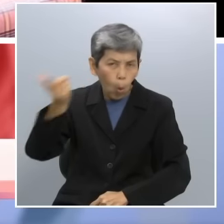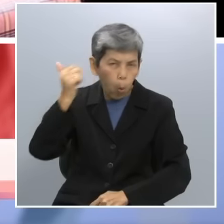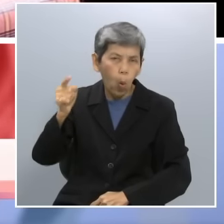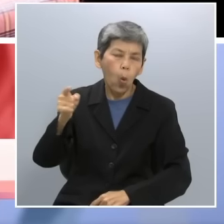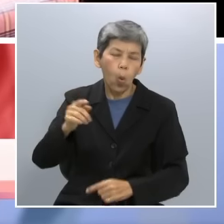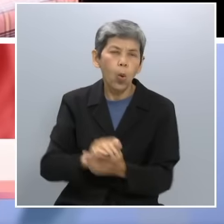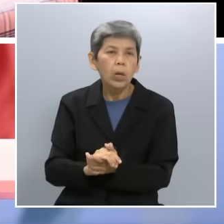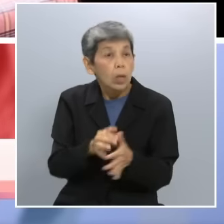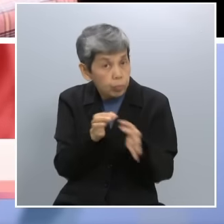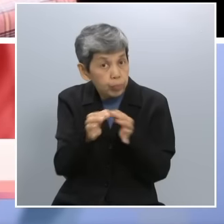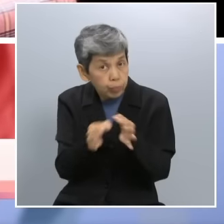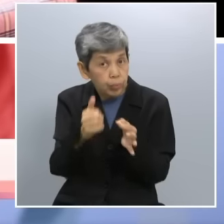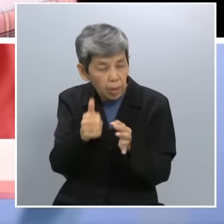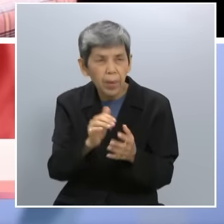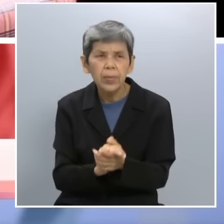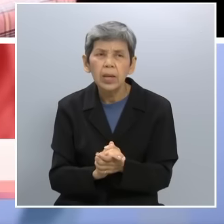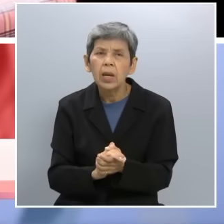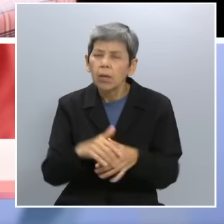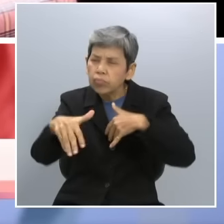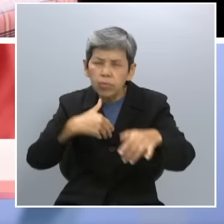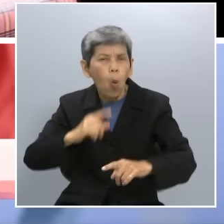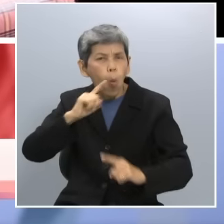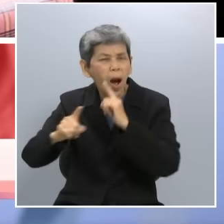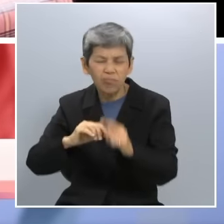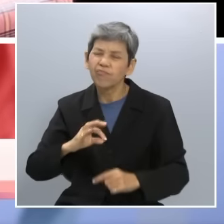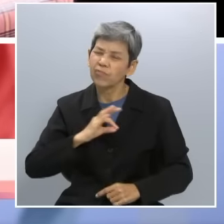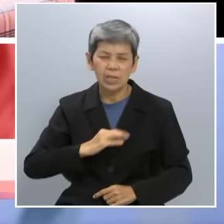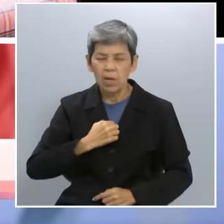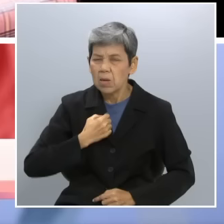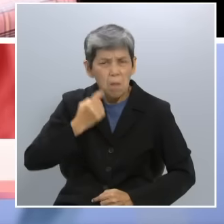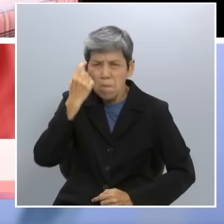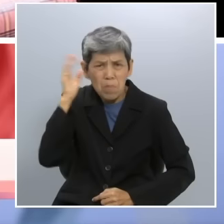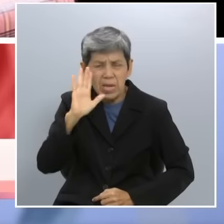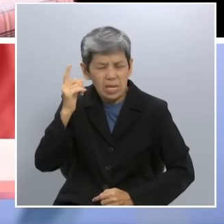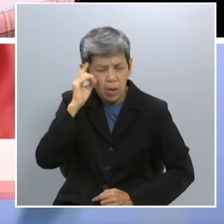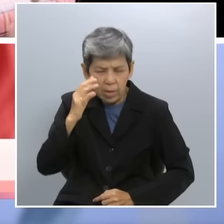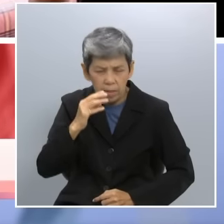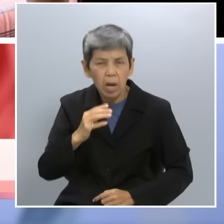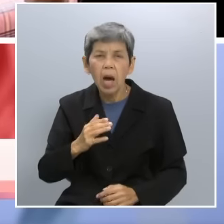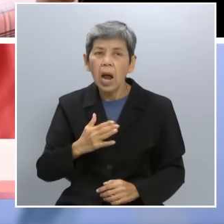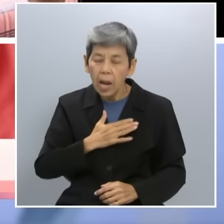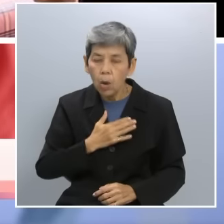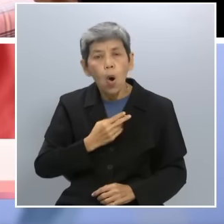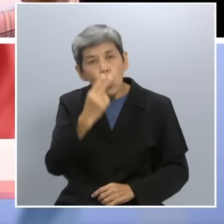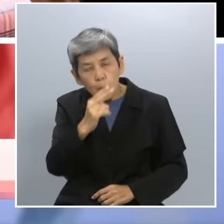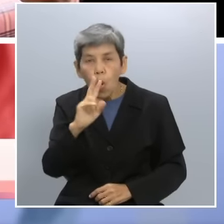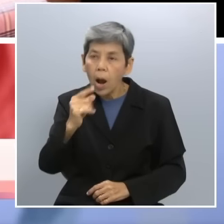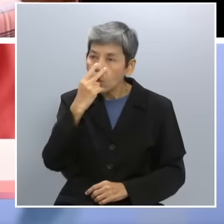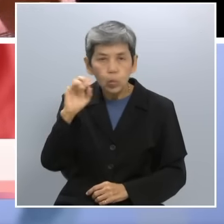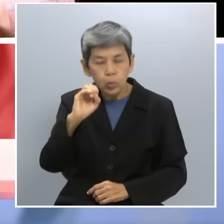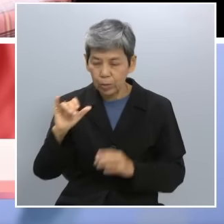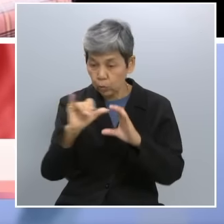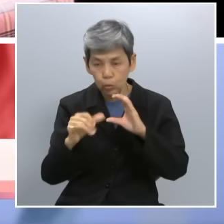อยากให้เราชี้แจงตรงนี้นิดนึงที่ว่ากระแสสังคมแมาจริงๆหนูไม่ได้ตั้งใจเห็นคอมเมนต์คือจะเข้าไปตรวจข่าวไปดูข่าวใน